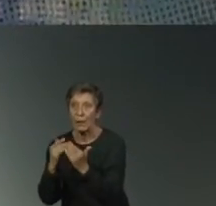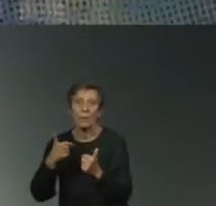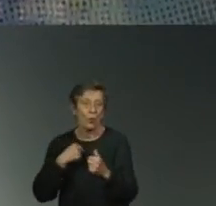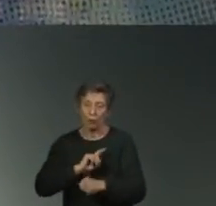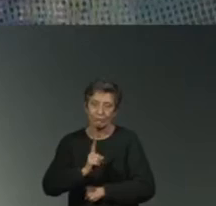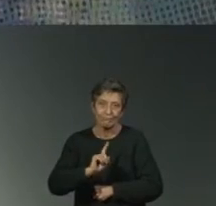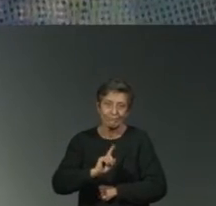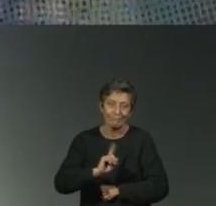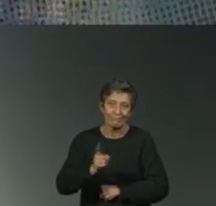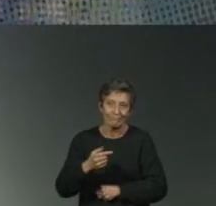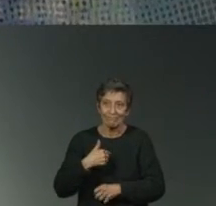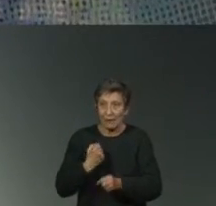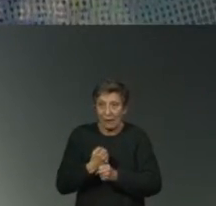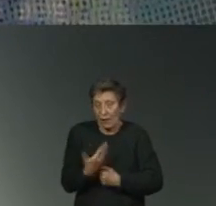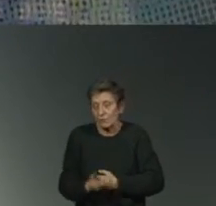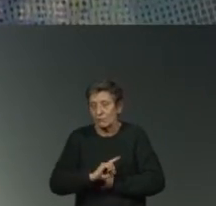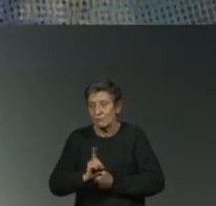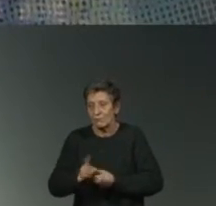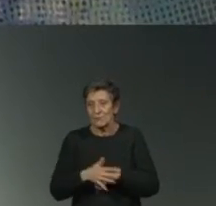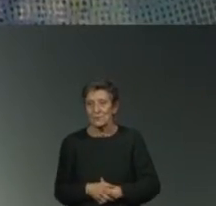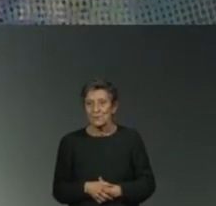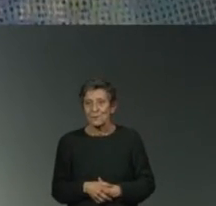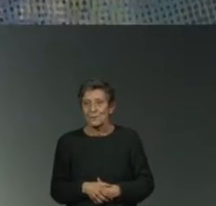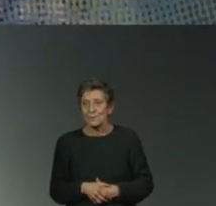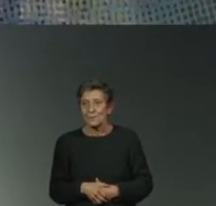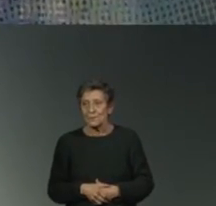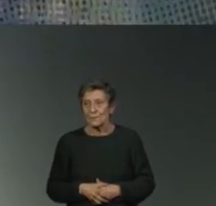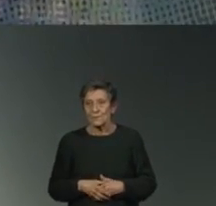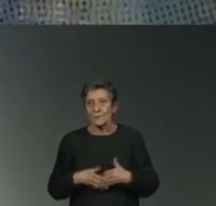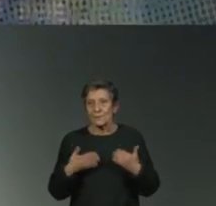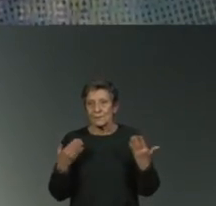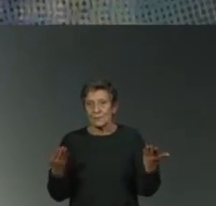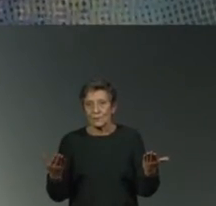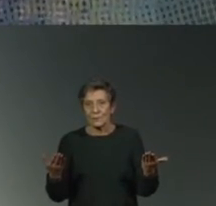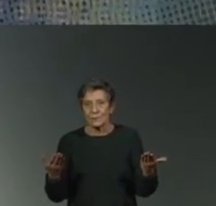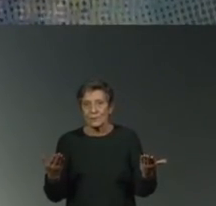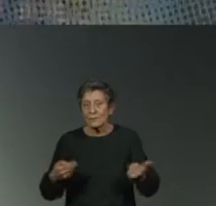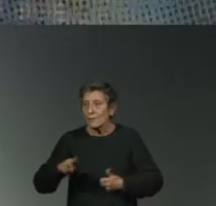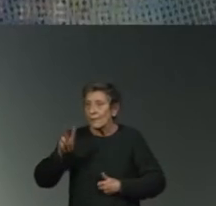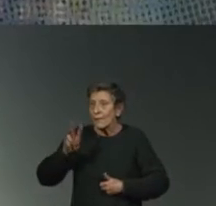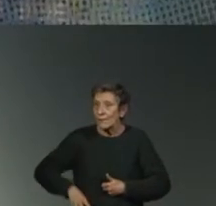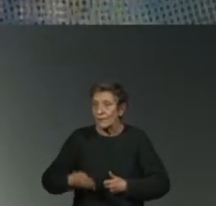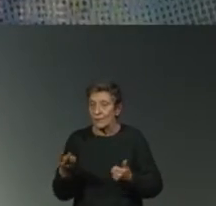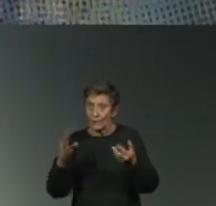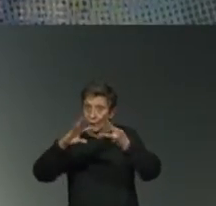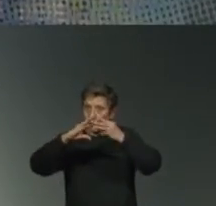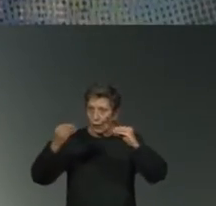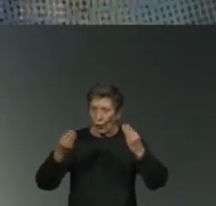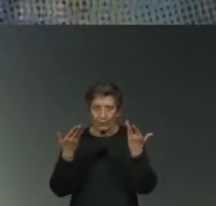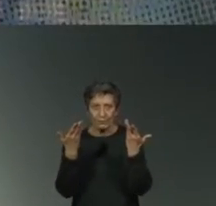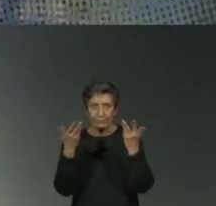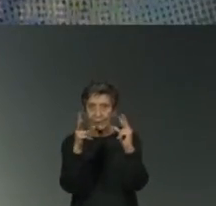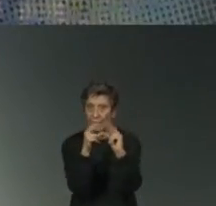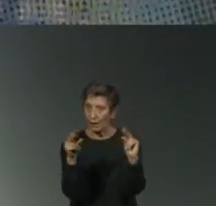tout comme ça. Alors, c'est vraiment la forme, le dispositif narratif